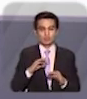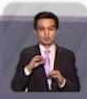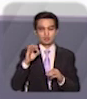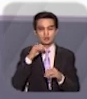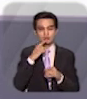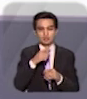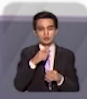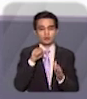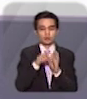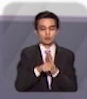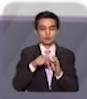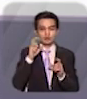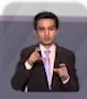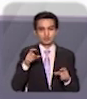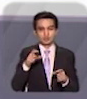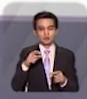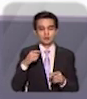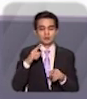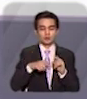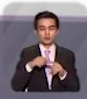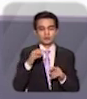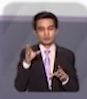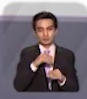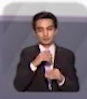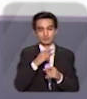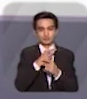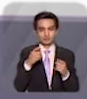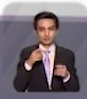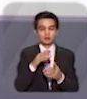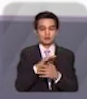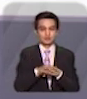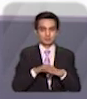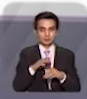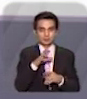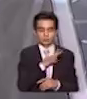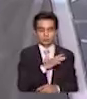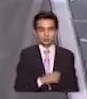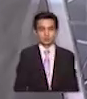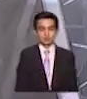адам өлтіргіш емеспін деп жақындарынан айырылған жәбірленуші тарап өкілдерінен кешірім сұрады.